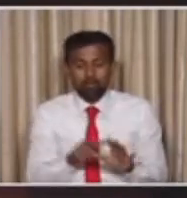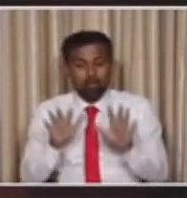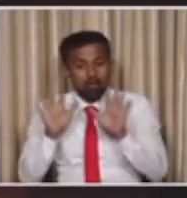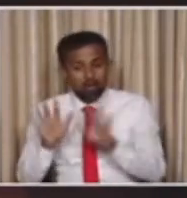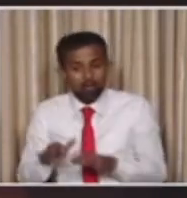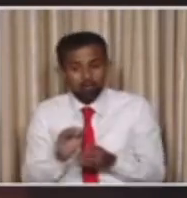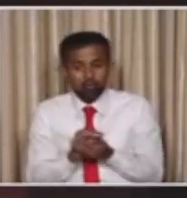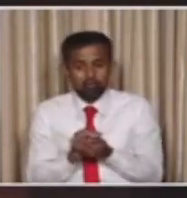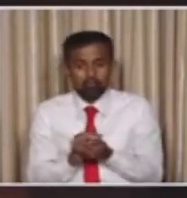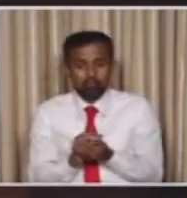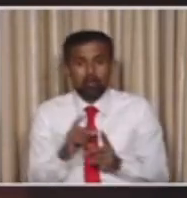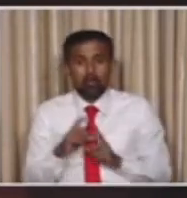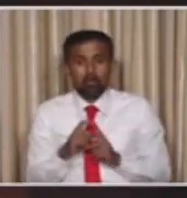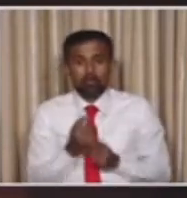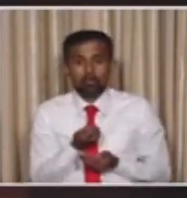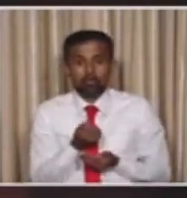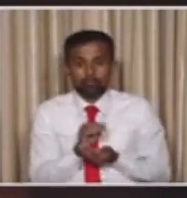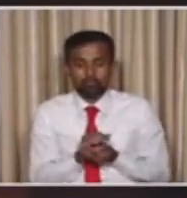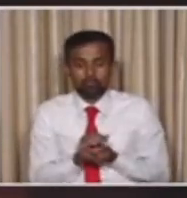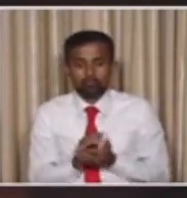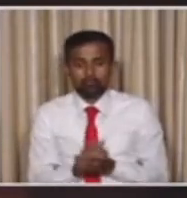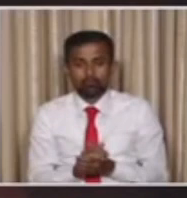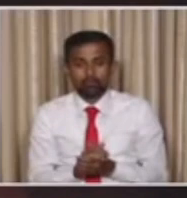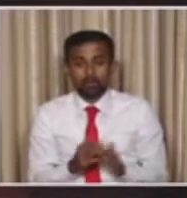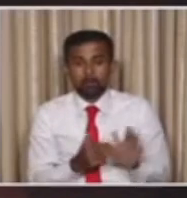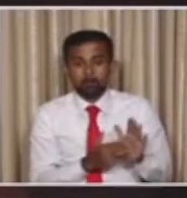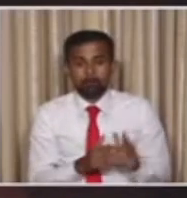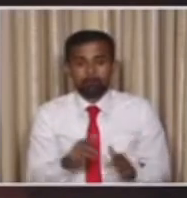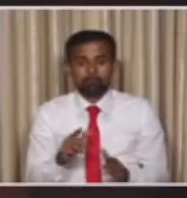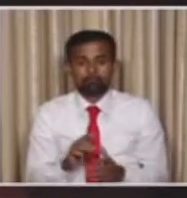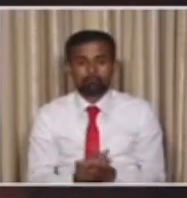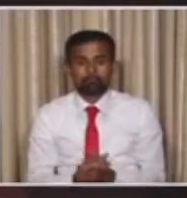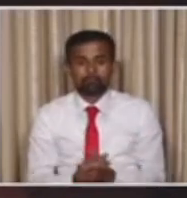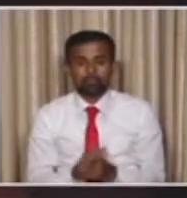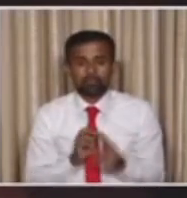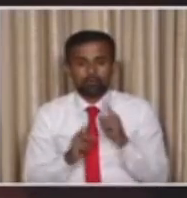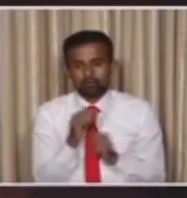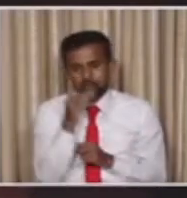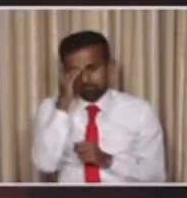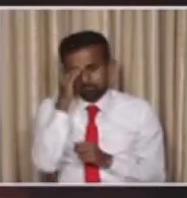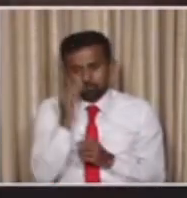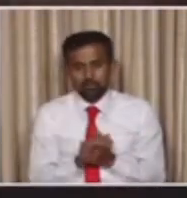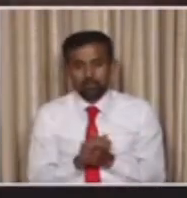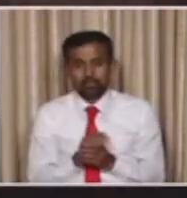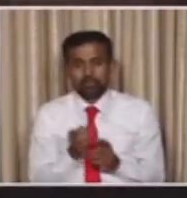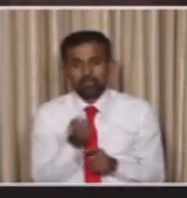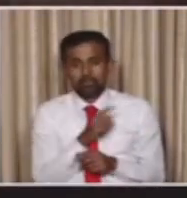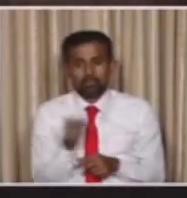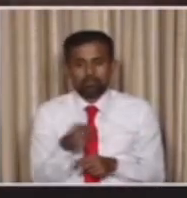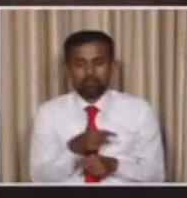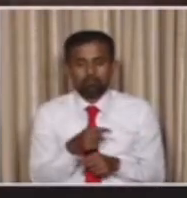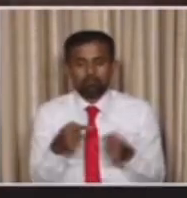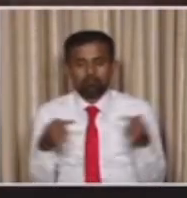අවසානයේ තිබූ ඩොලර් සංචිතයේ ඩොලවත්ත මන්දීනවා මිලියන 7000ක් අරු කතානායකතුමනි ඊයේ දිනේදී